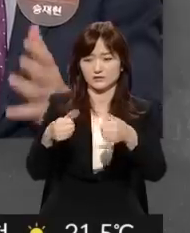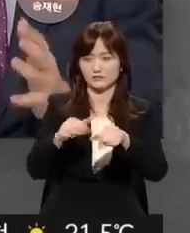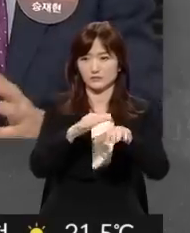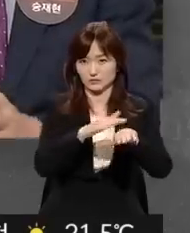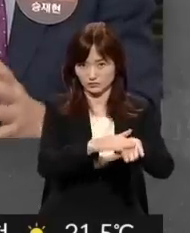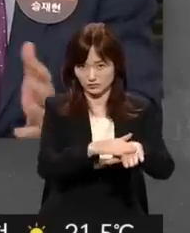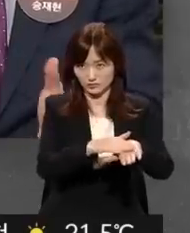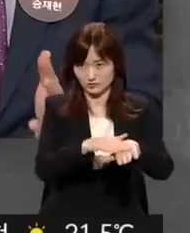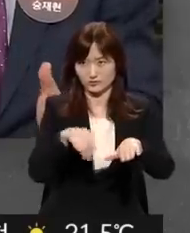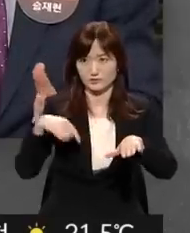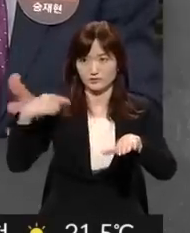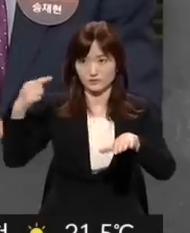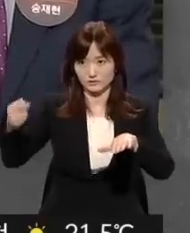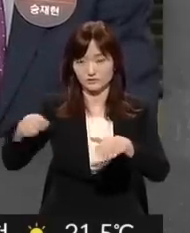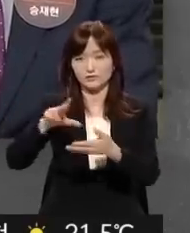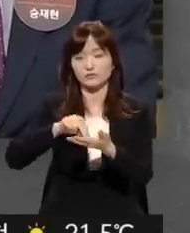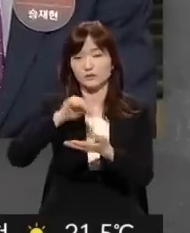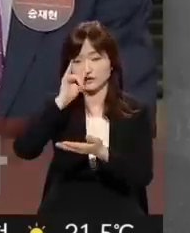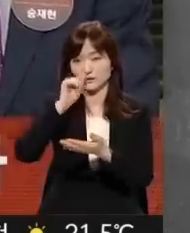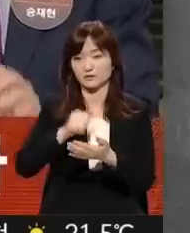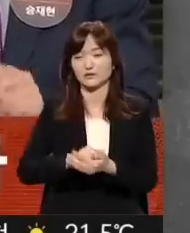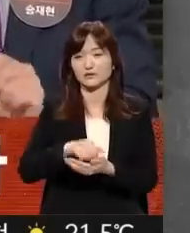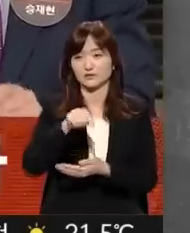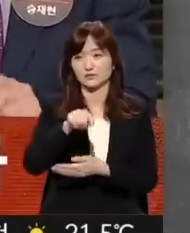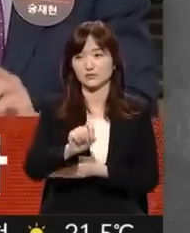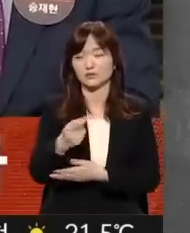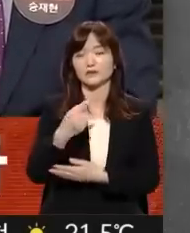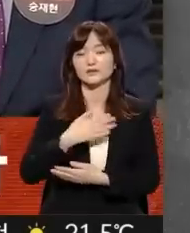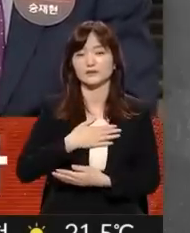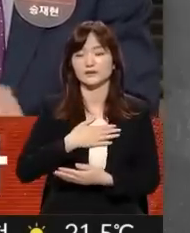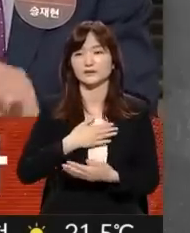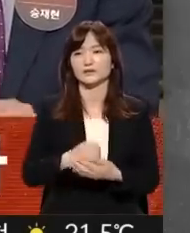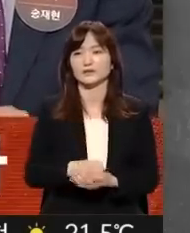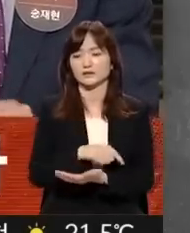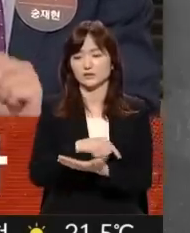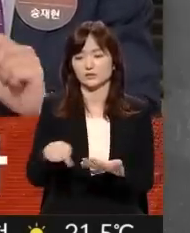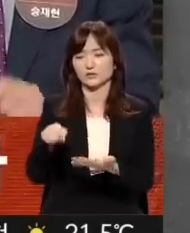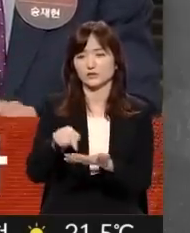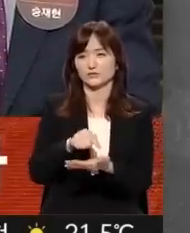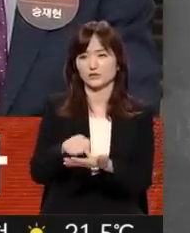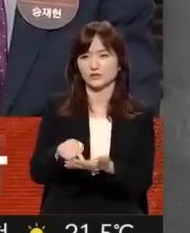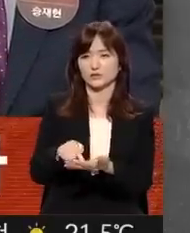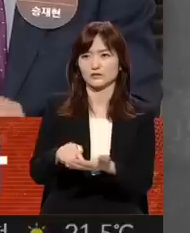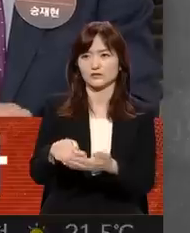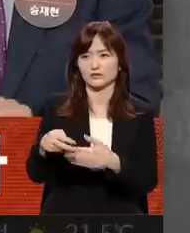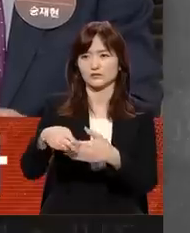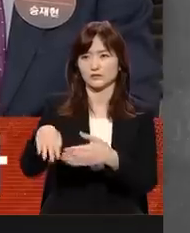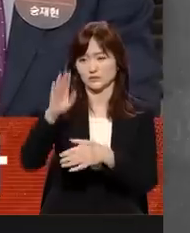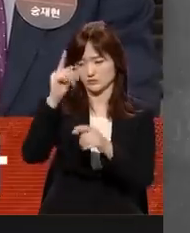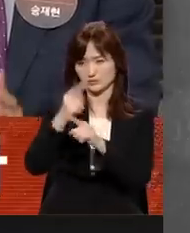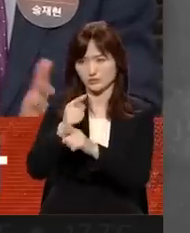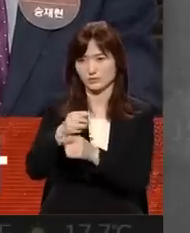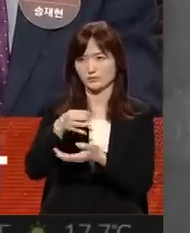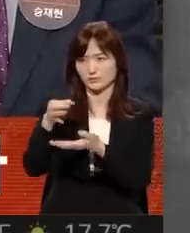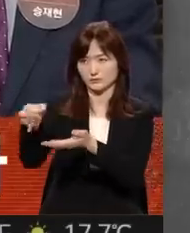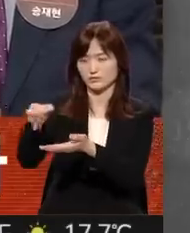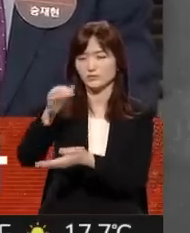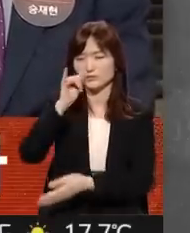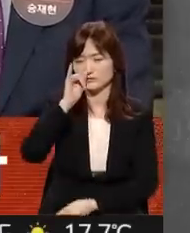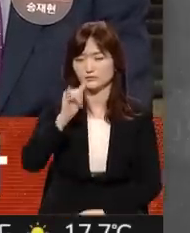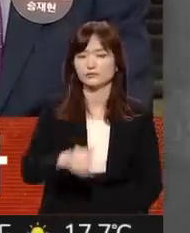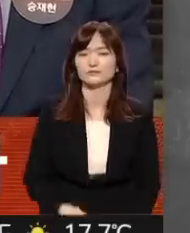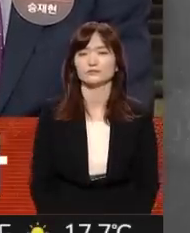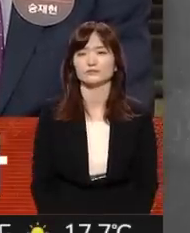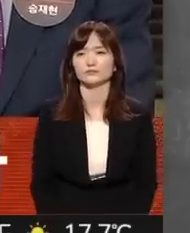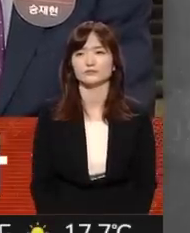왔으니 사후에 문제가 있으면 이로 인해서 내가 분명히 손해배상이라든가 병원 치료비를 지급할 수 있는 가능성을 열어두었기